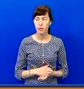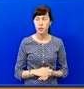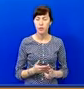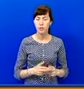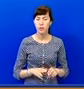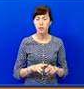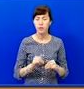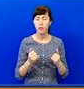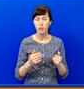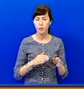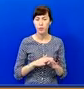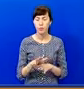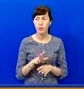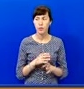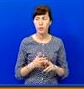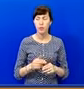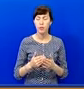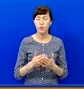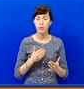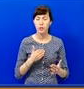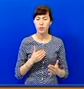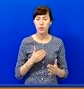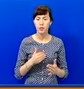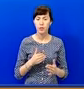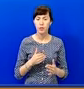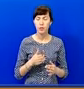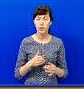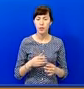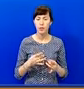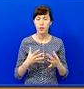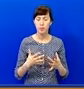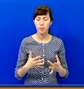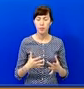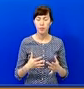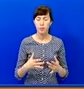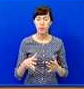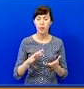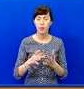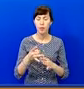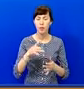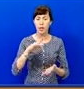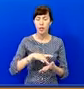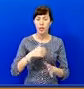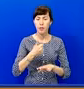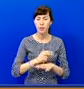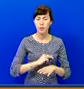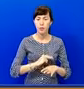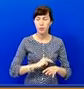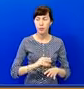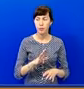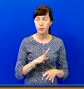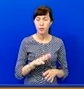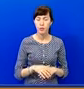да болған. Бұрындары бұл осындай бағаны негізсіз көтерілуімен барлық аудан қала әкімдіктері жұмыс жасаған. Онымен